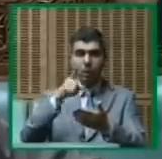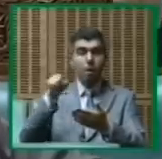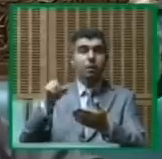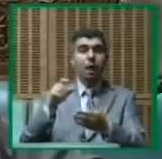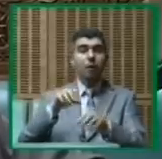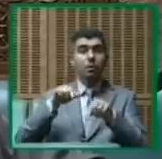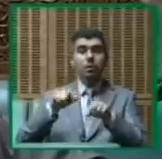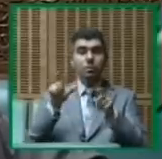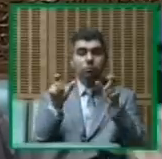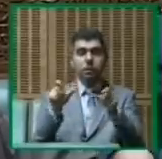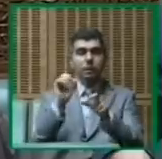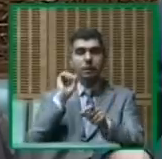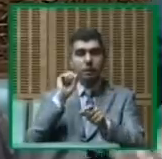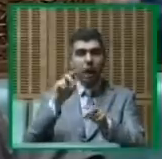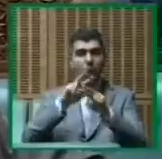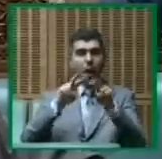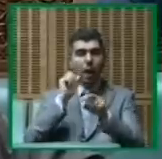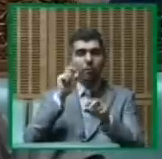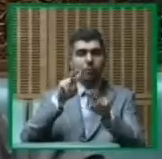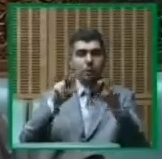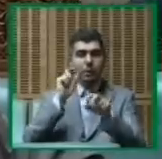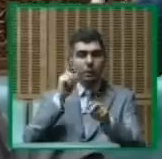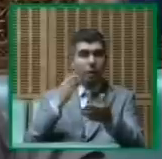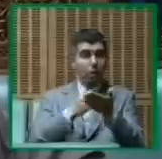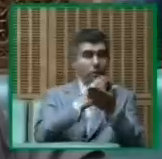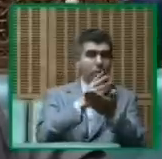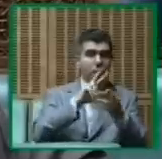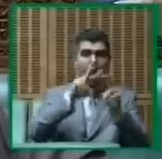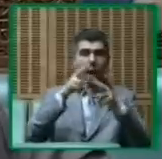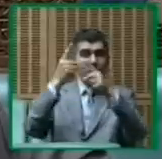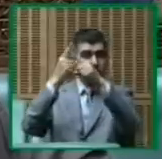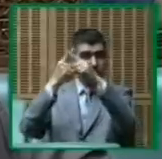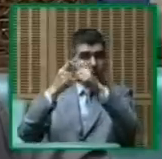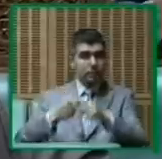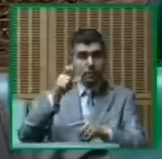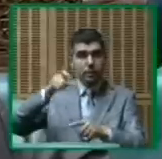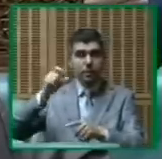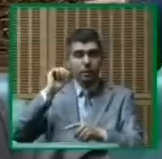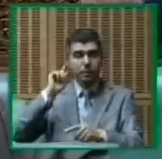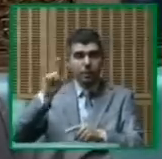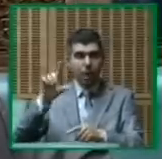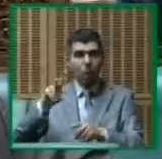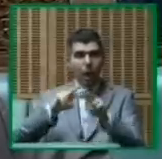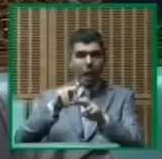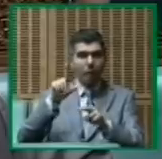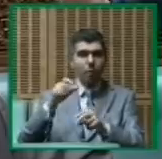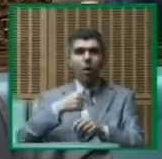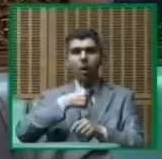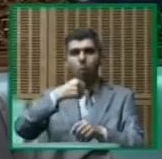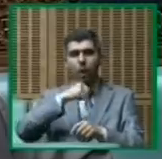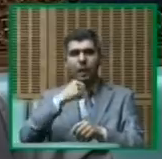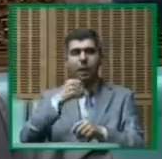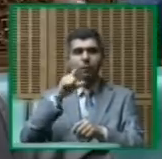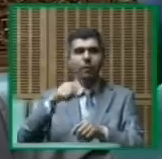عندك مديرية الموارد البشرية، على الأقل احصيهم واجمعهم كي يتعداوا الألوفات. كاين المغنيين،